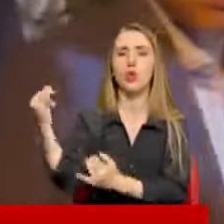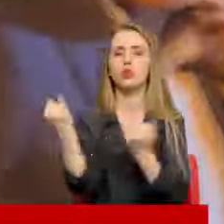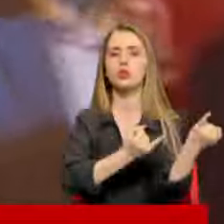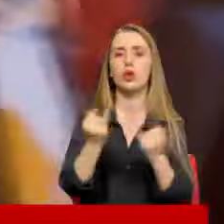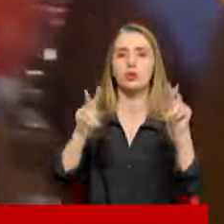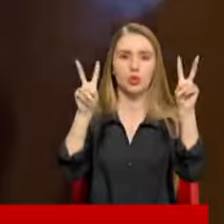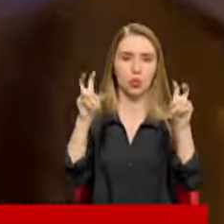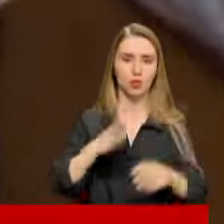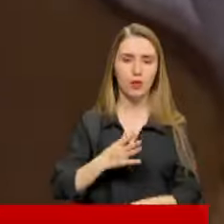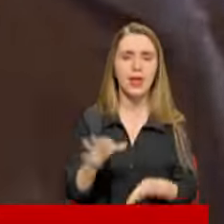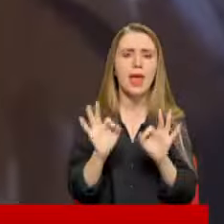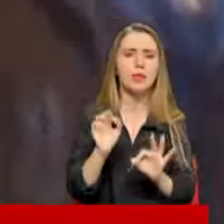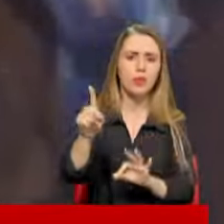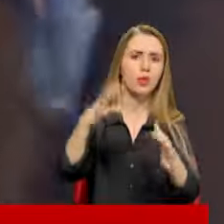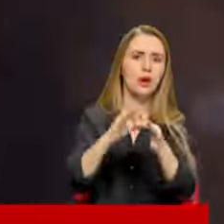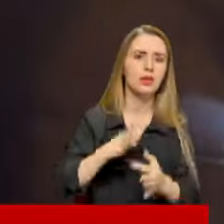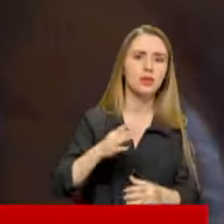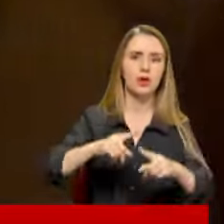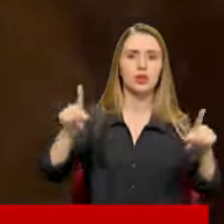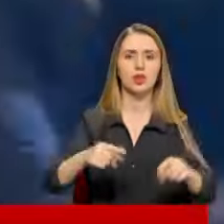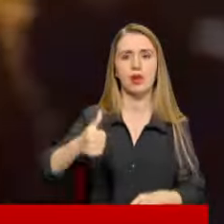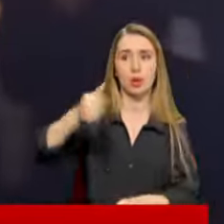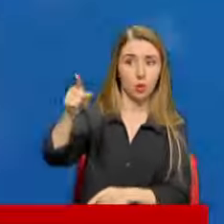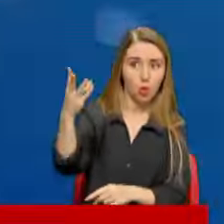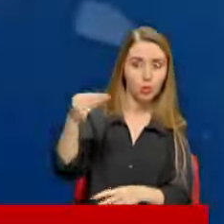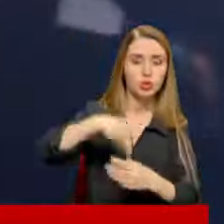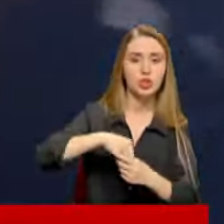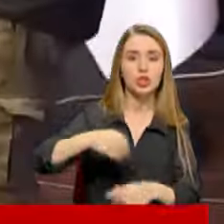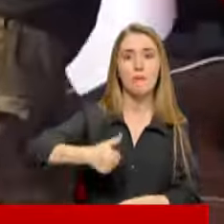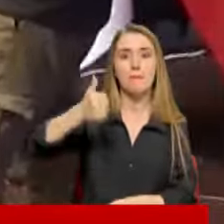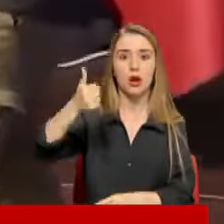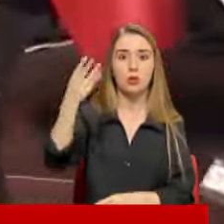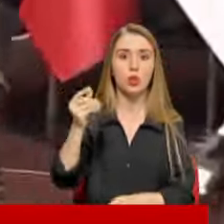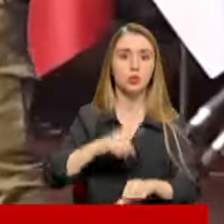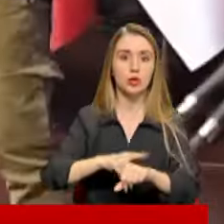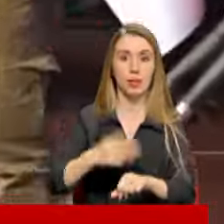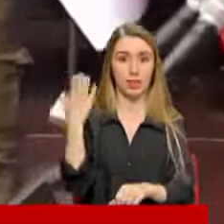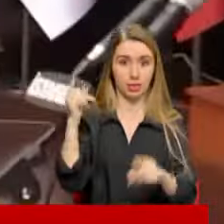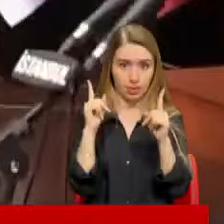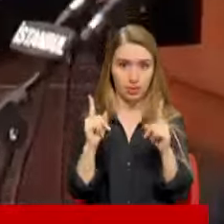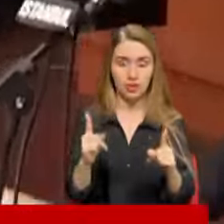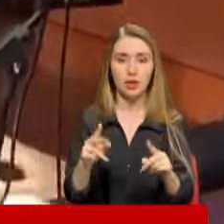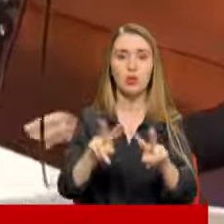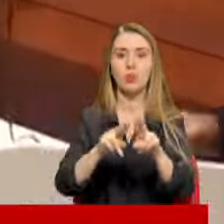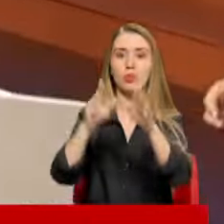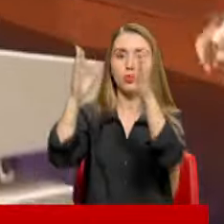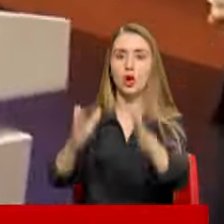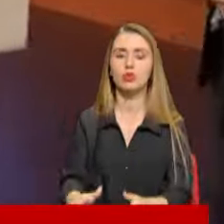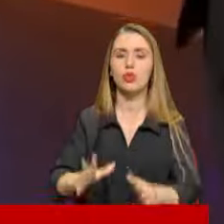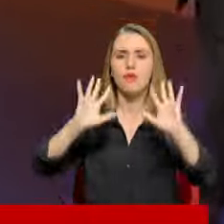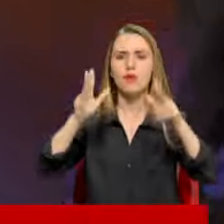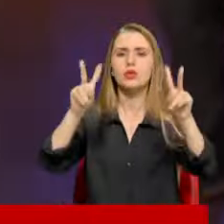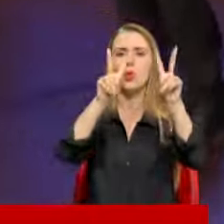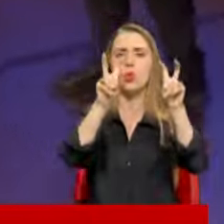başlığında hep adı geçti dönemin Çevre Bakanı olduğu için bakanlık koltuğunda oturduğu süre boyunca Murat kurum pek çok